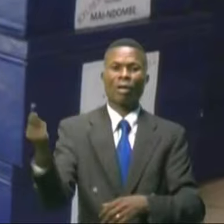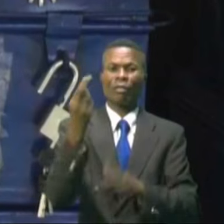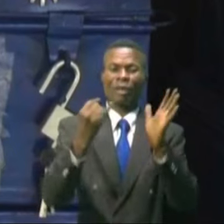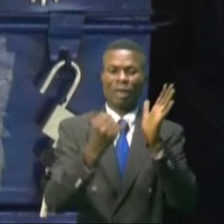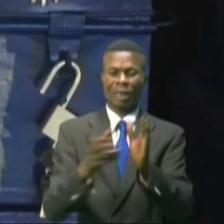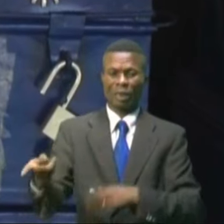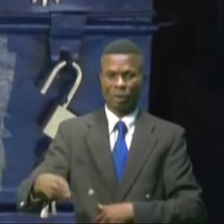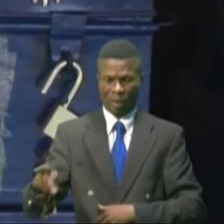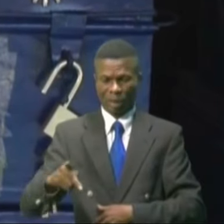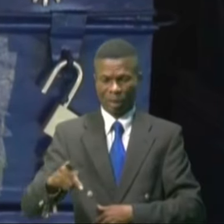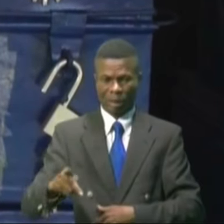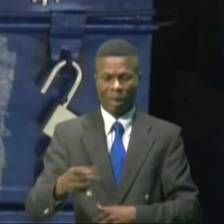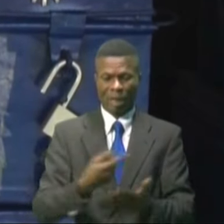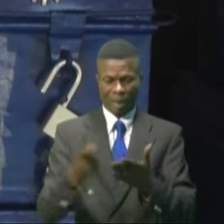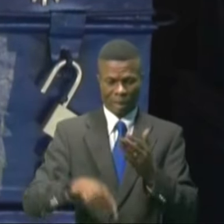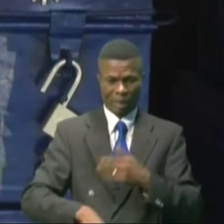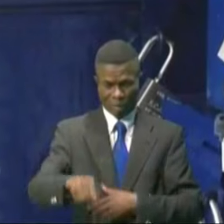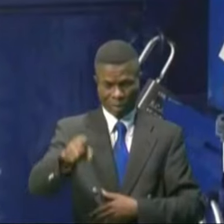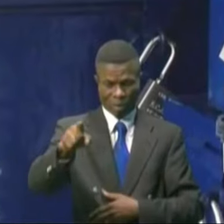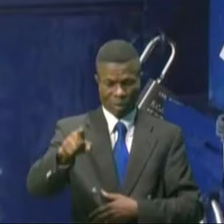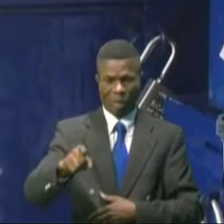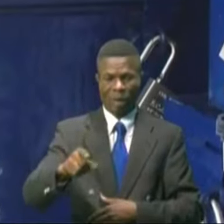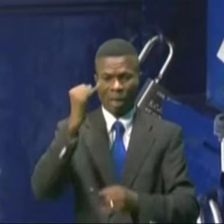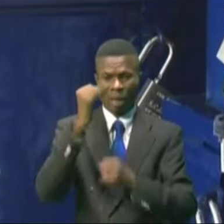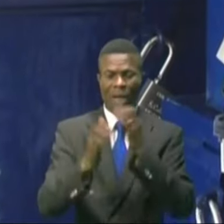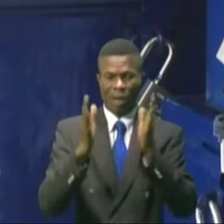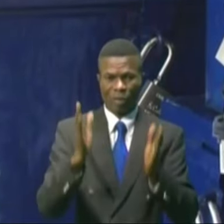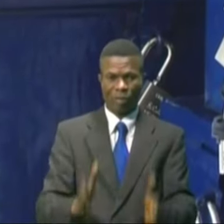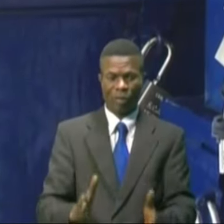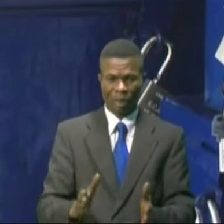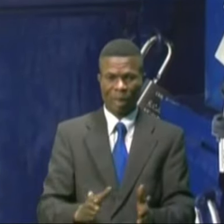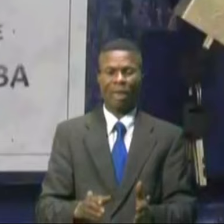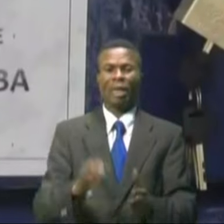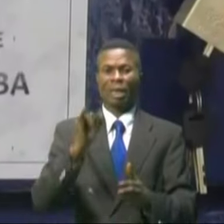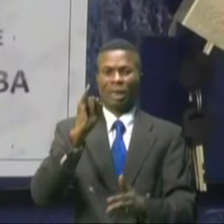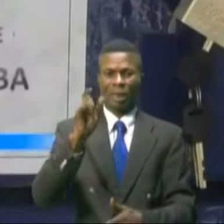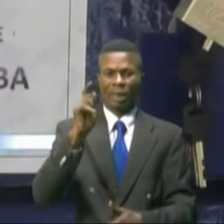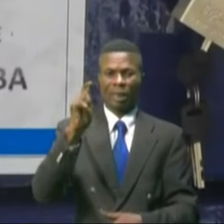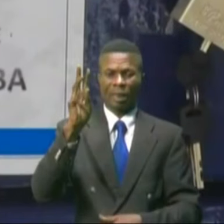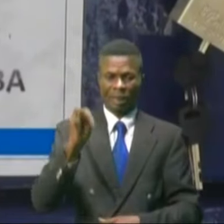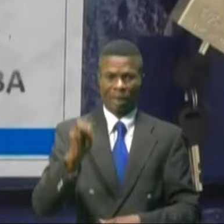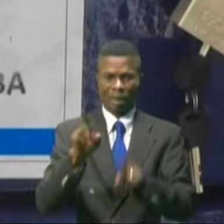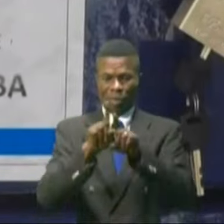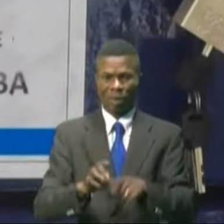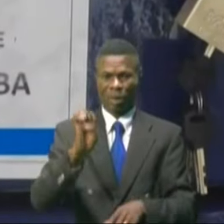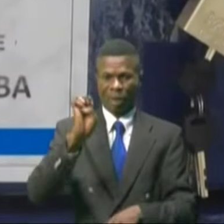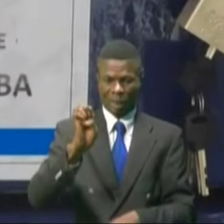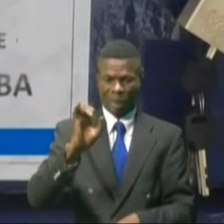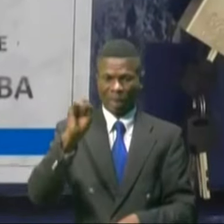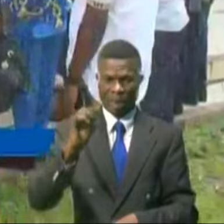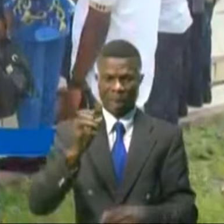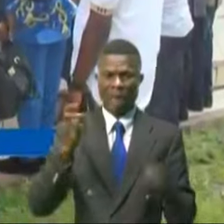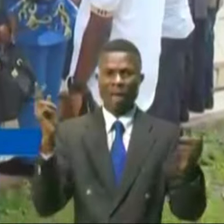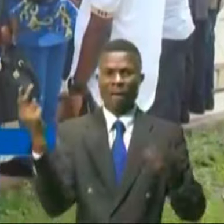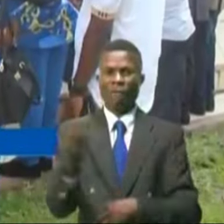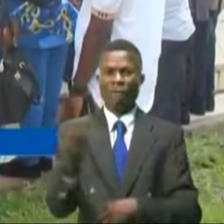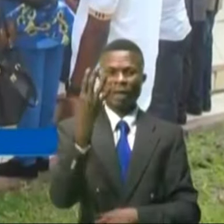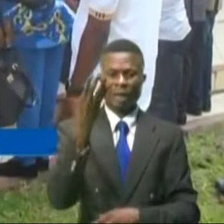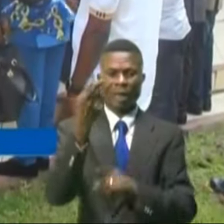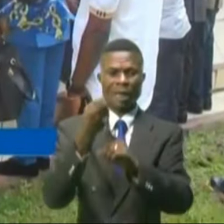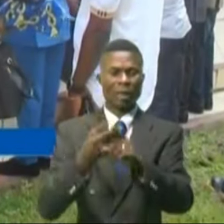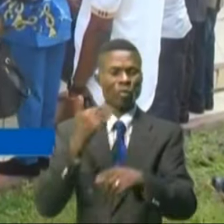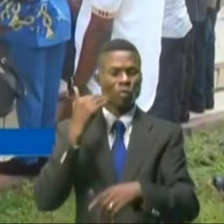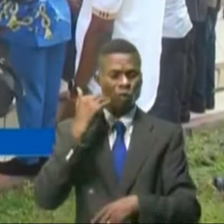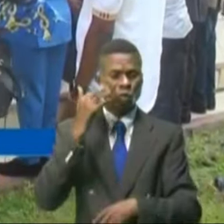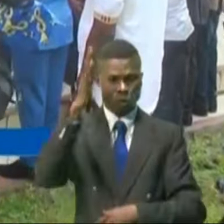dès la semaine prochaine. Les apprenants finalistes des ITEM et IEM ont donc rendez-vous le 24 juin prochain